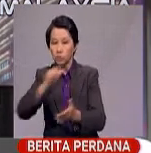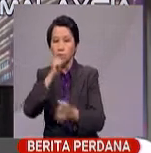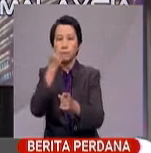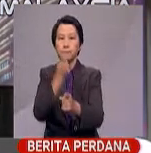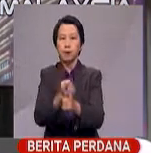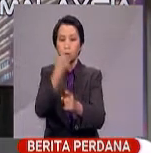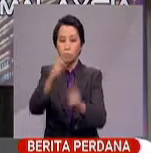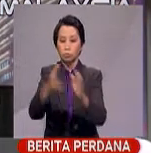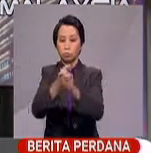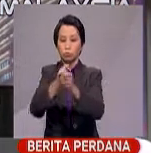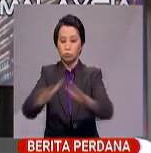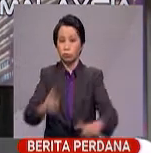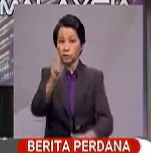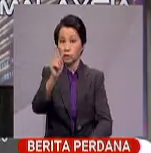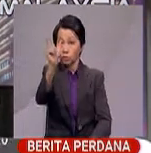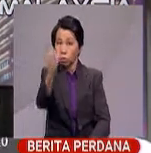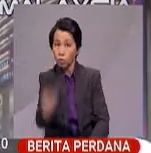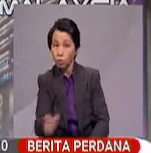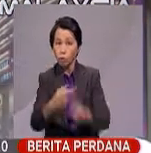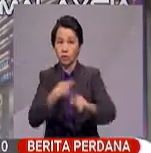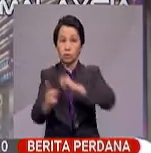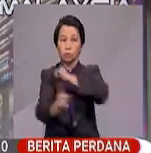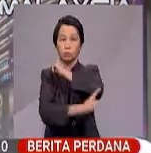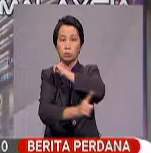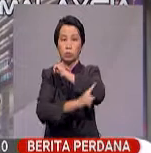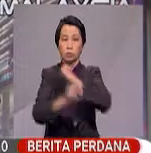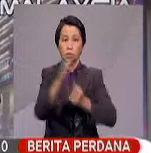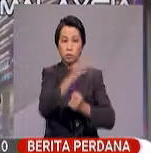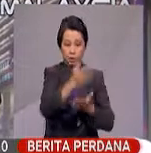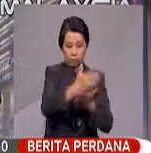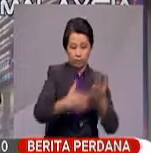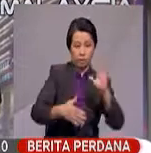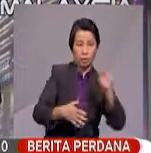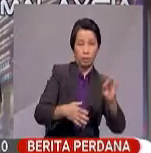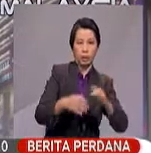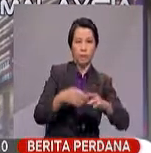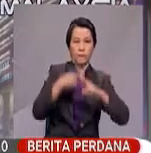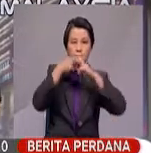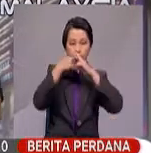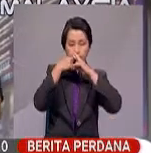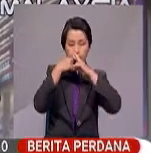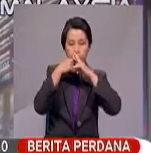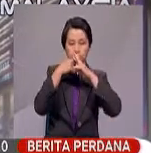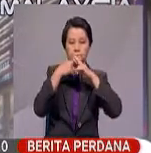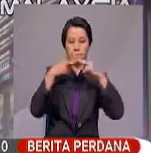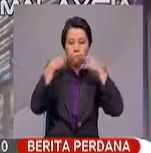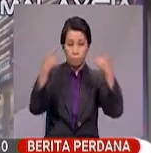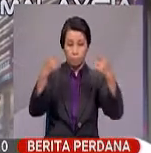untuk menyelamatkan seseorang daripada hukuman, dan Seksyen 8 Akta Rahsia Rasmi. Tan Sri